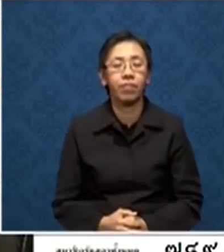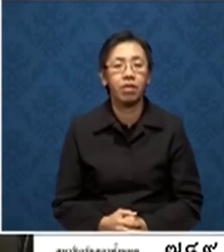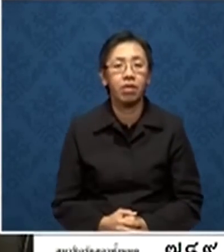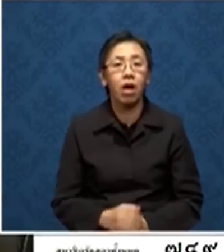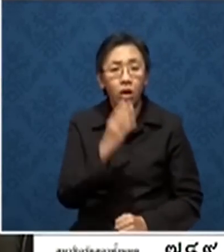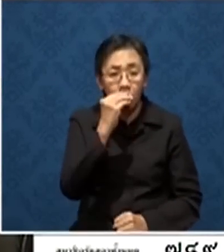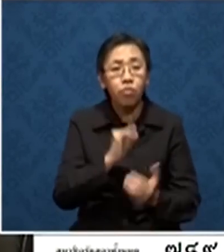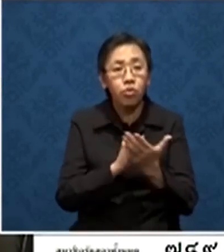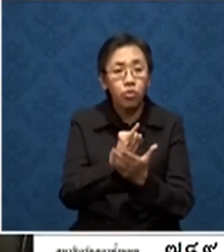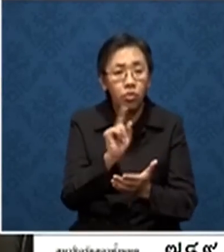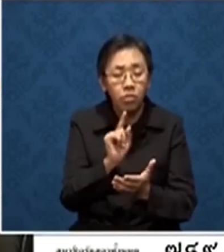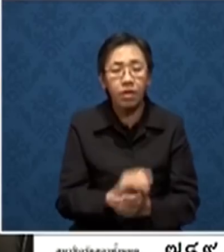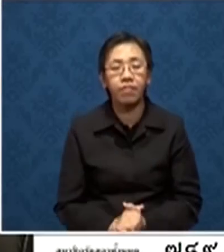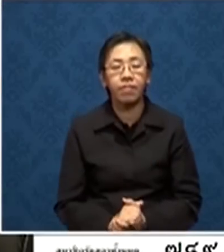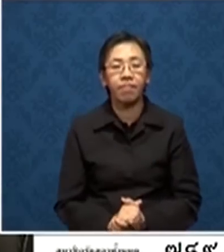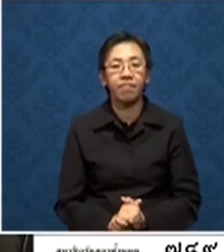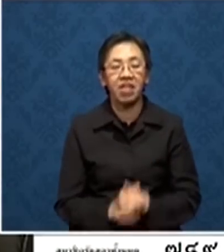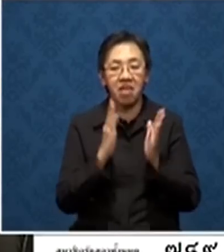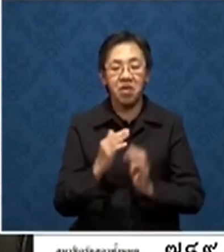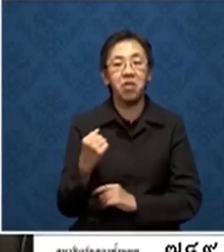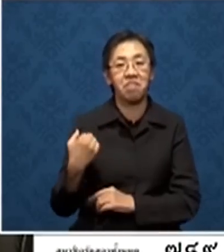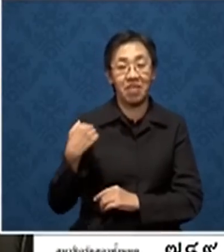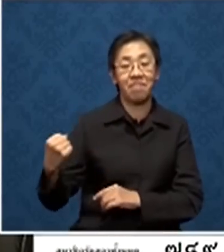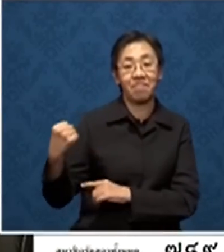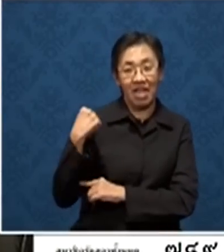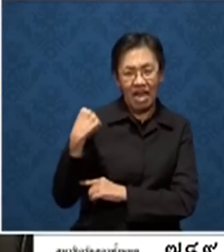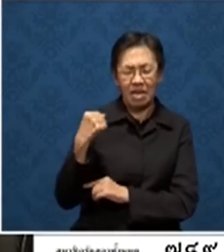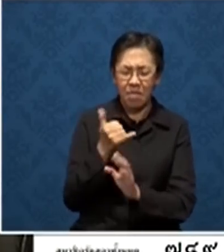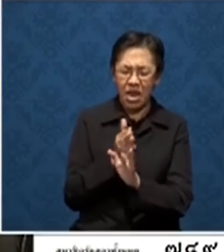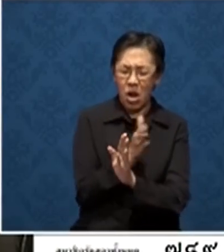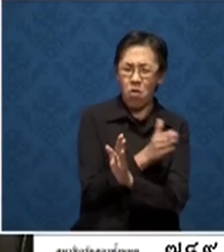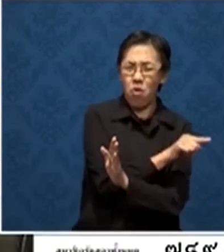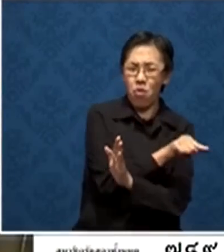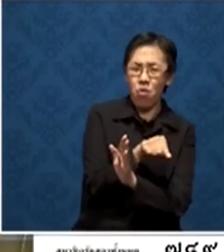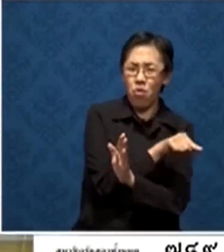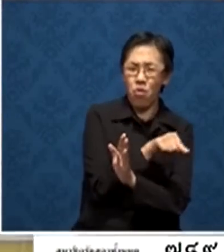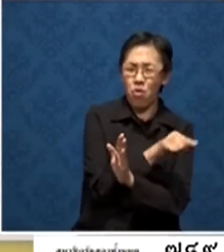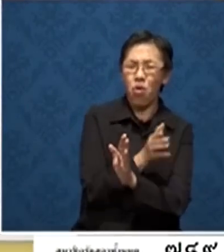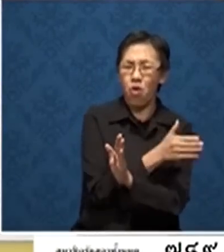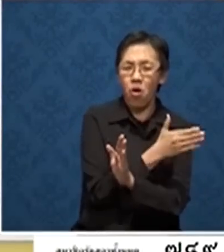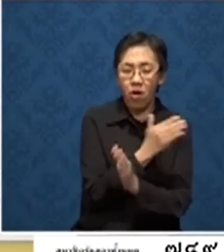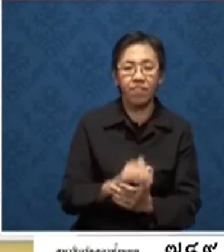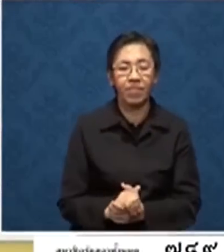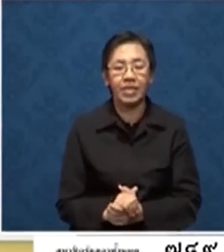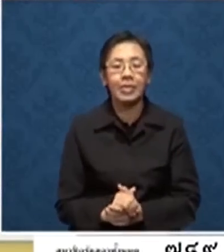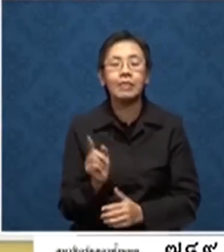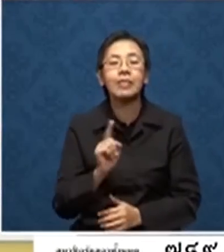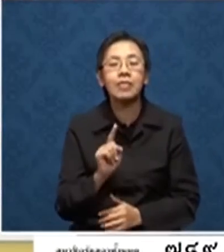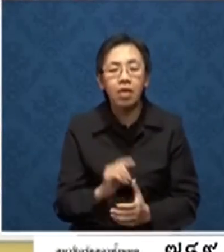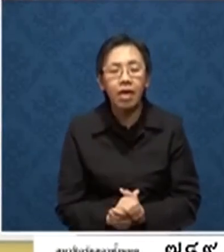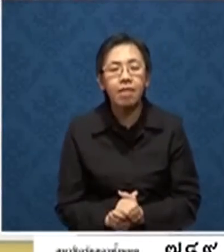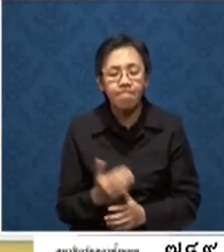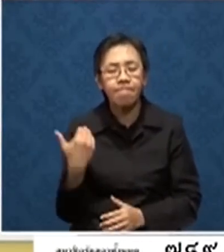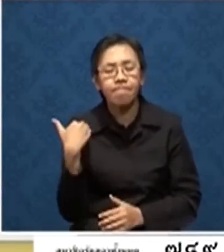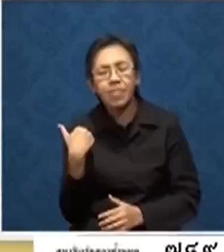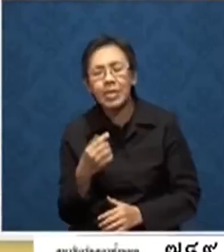ท่านพูดถูกว่ามีผู้มีอำนาจในบางสมัยมาใช้สถาบันอันนี้